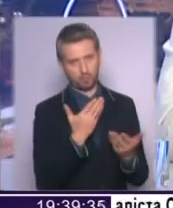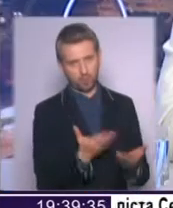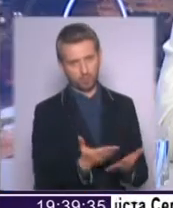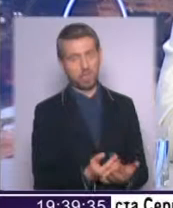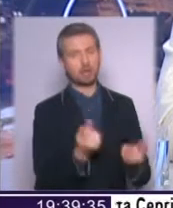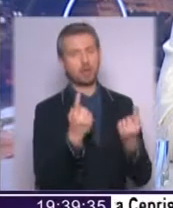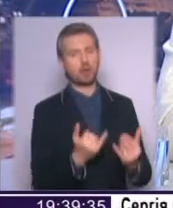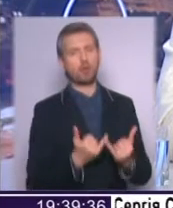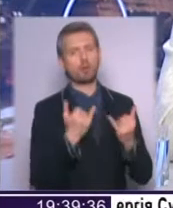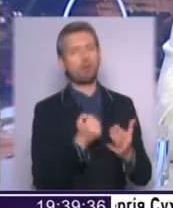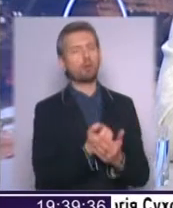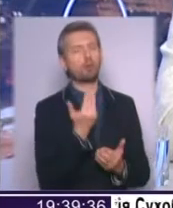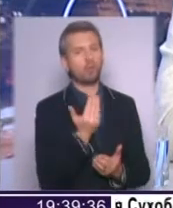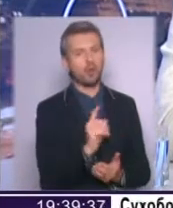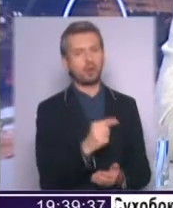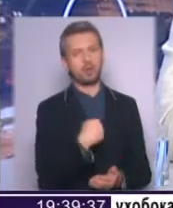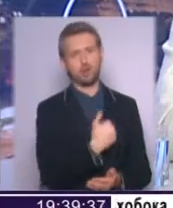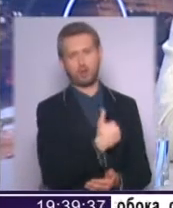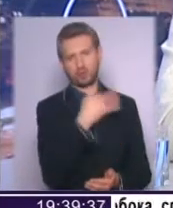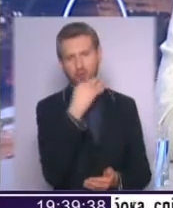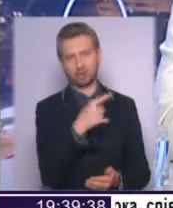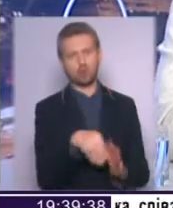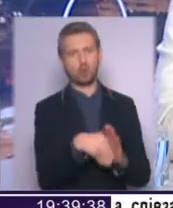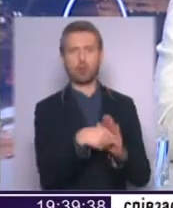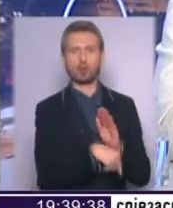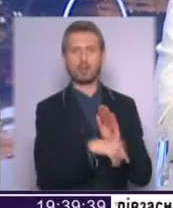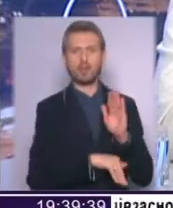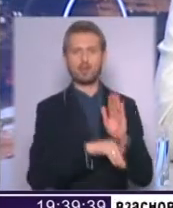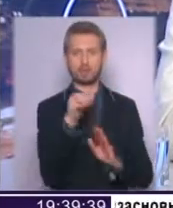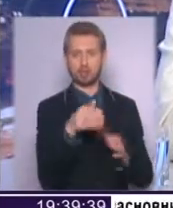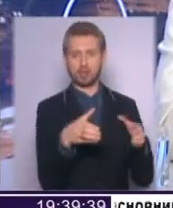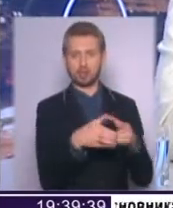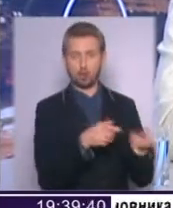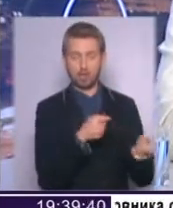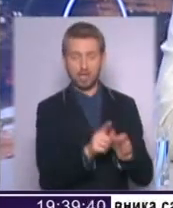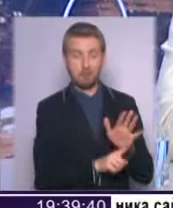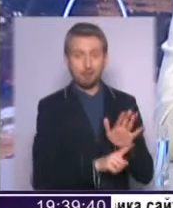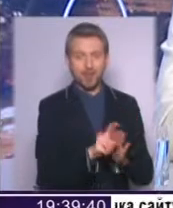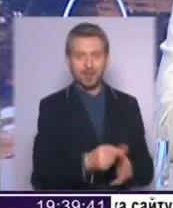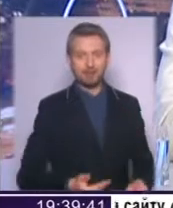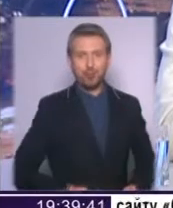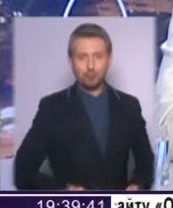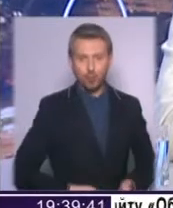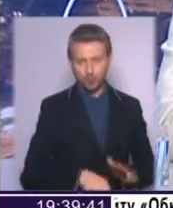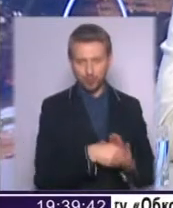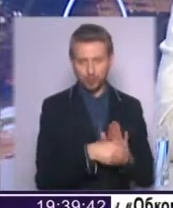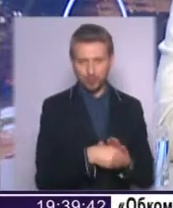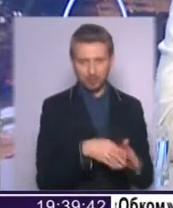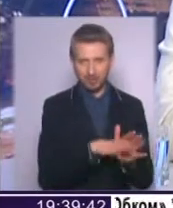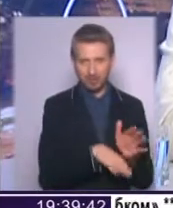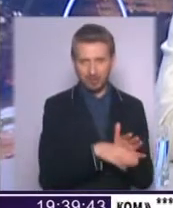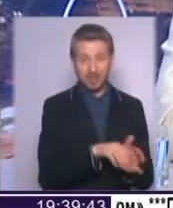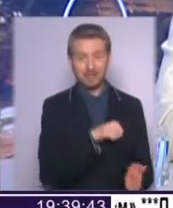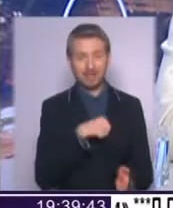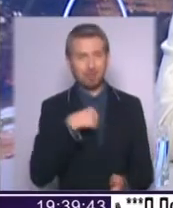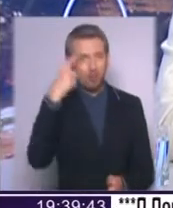великою повагою до вас, але я хочу вам сказати, що корупція вищої ешелони влади починається саме з побутової корупції, тобто самої свідомості